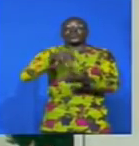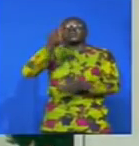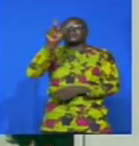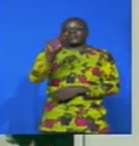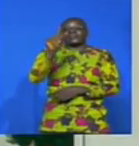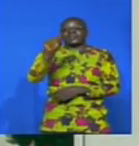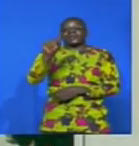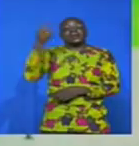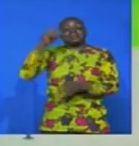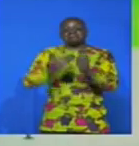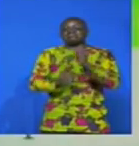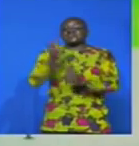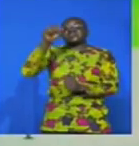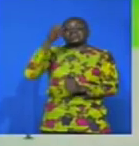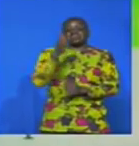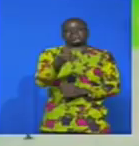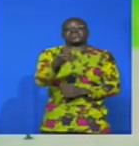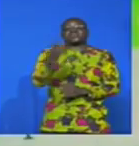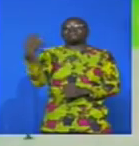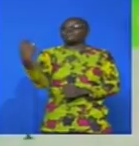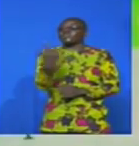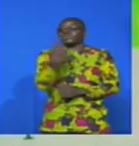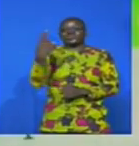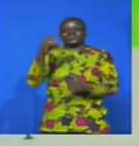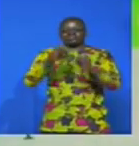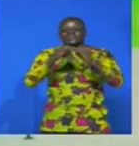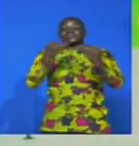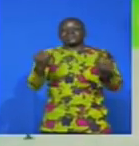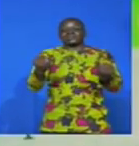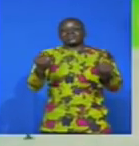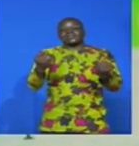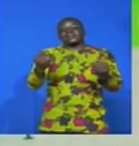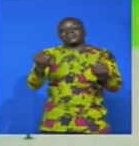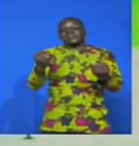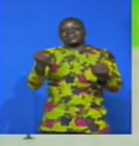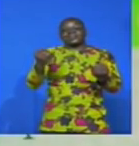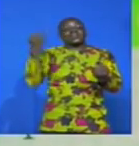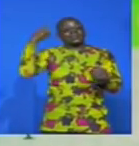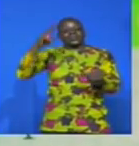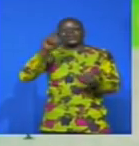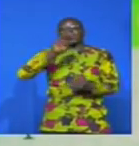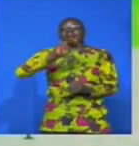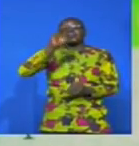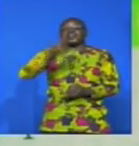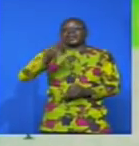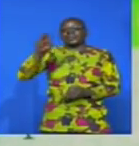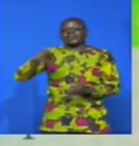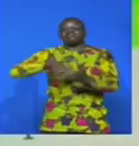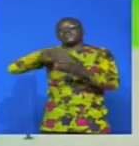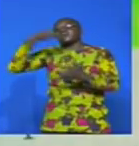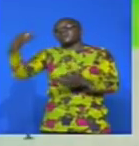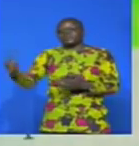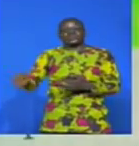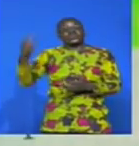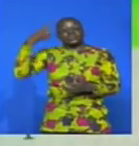d'autant plus que pour eux, toujours dans les colonnes du journal aujourd'hui au Faso, le MPP a échoué vis-à-vis des aspirations